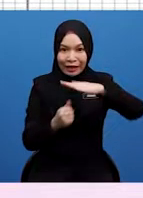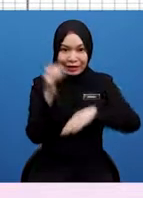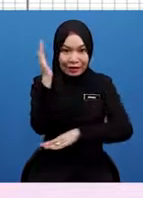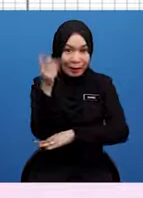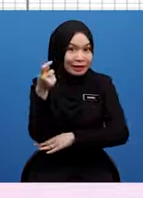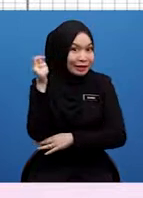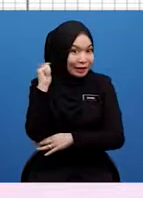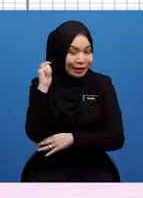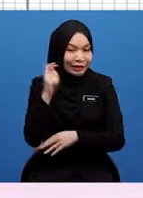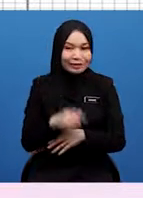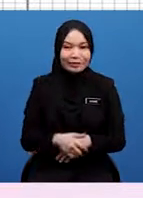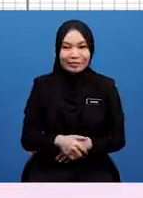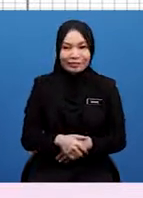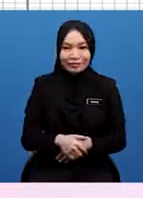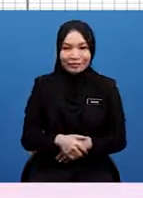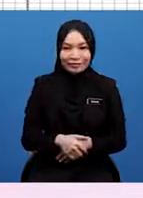tadi?